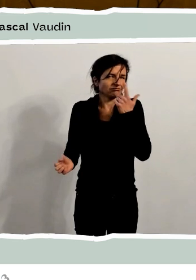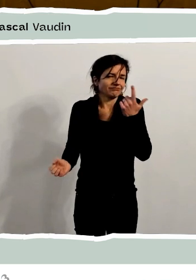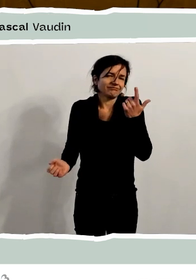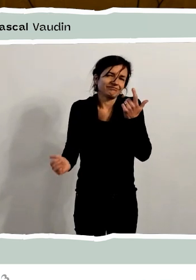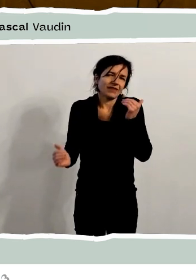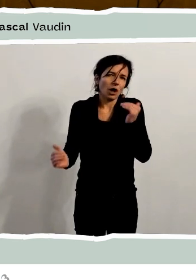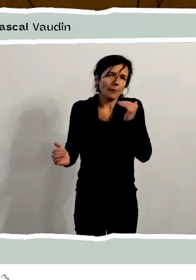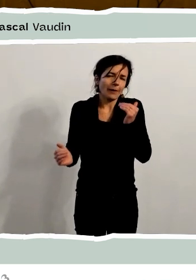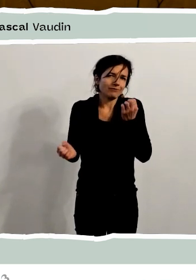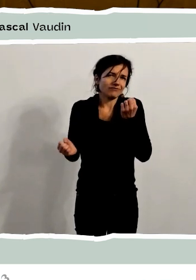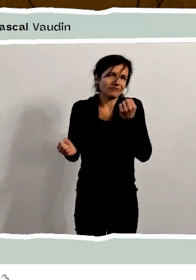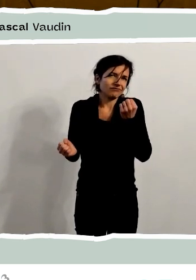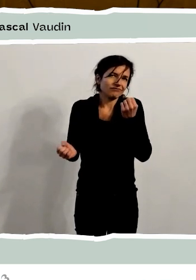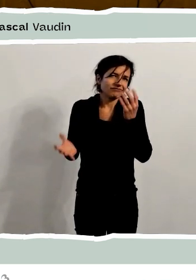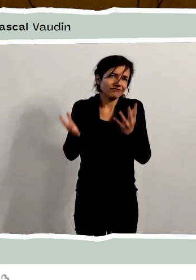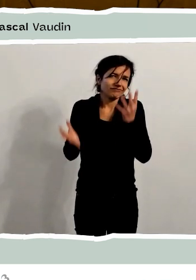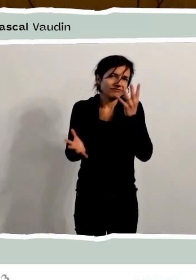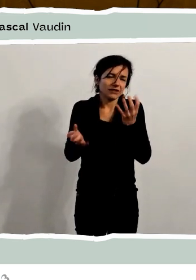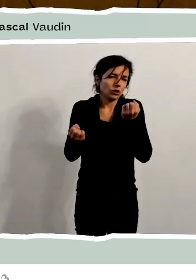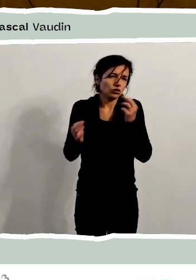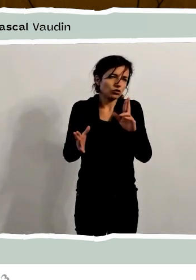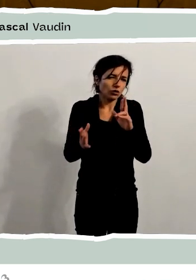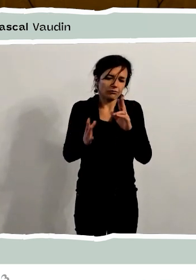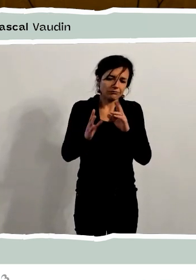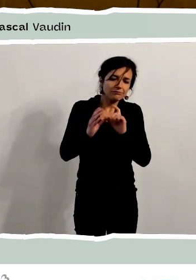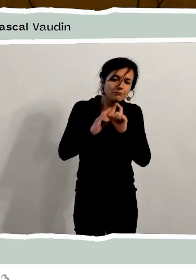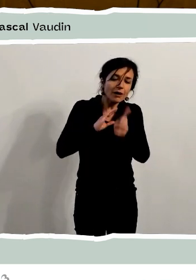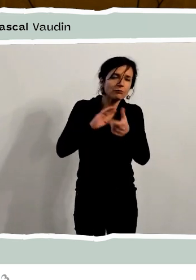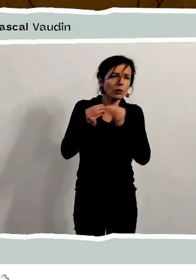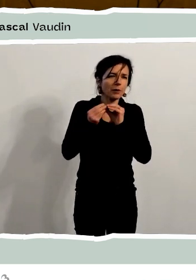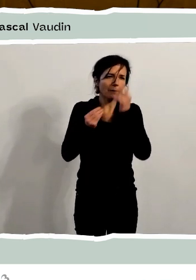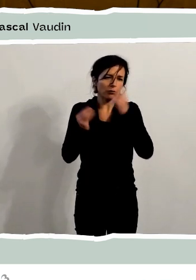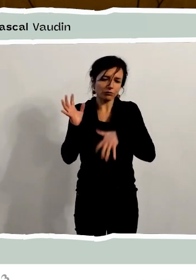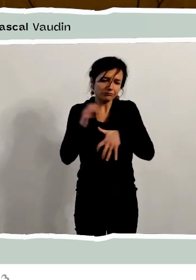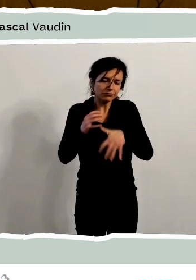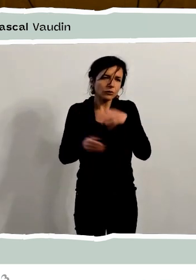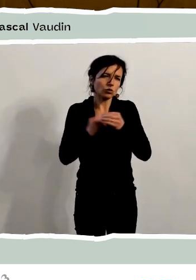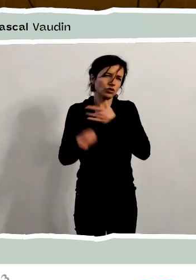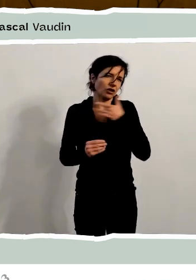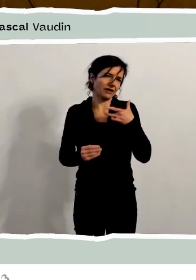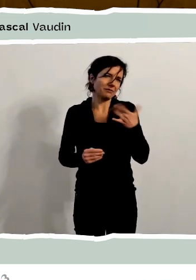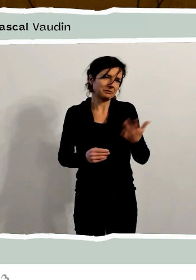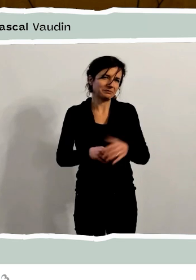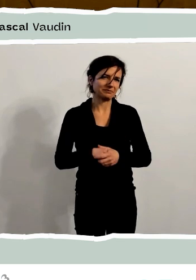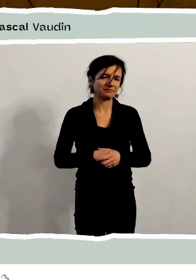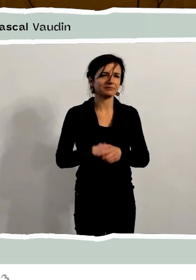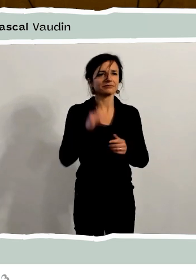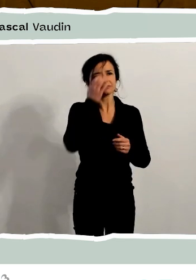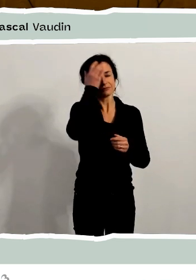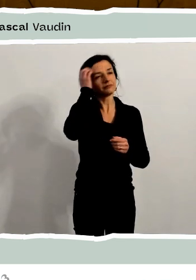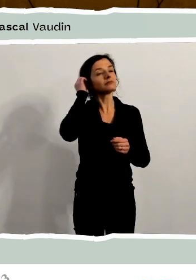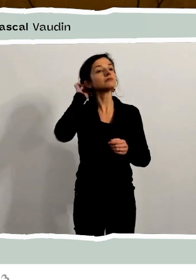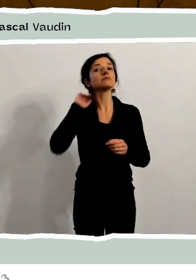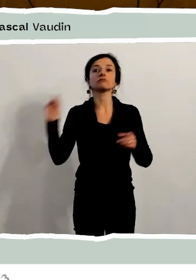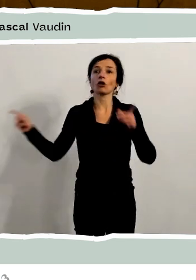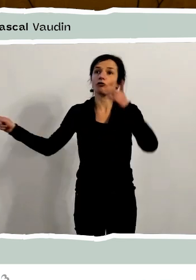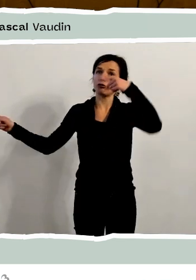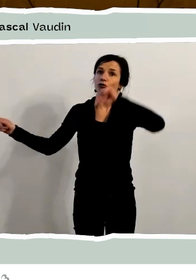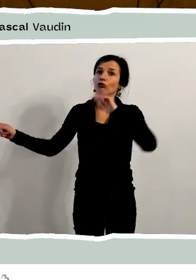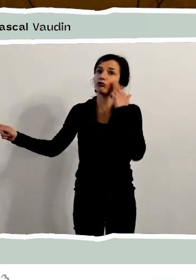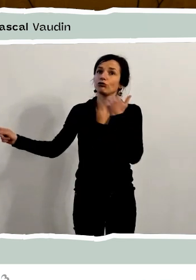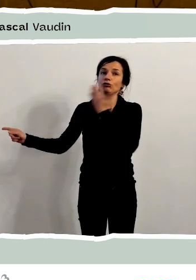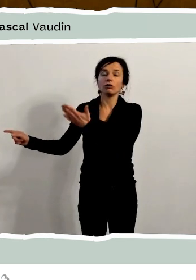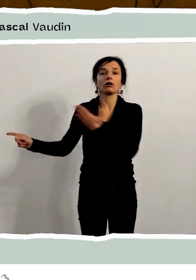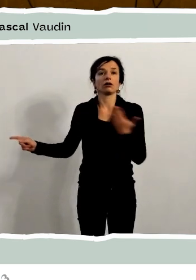sur l'infertilité. Merci. Donc, vous avez bien vu, ces perturbateurs endocriniens, ils sont